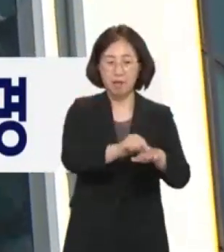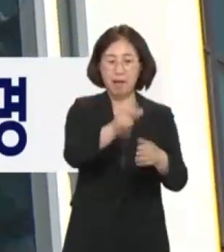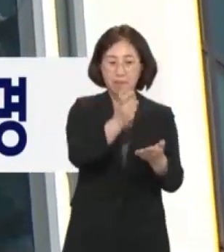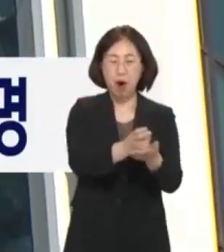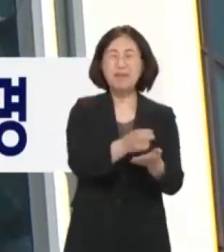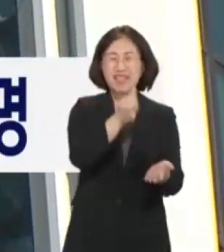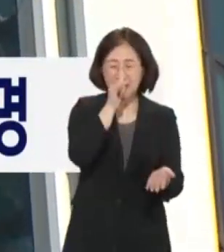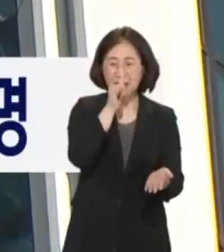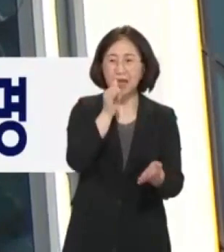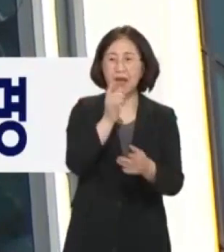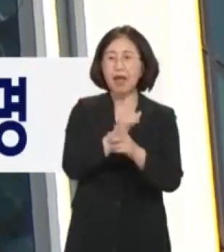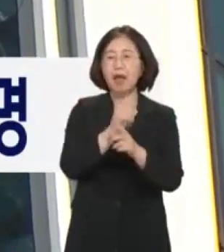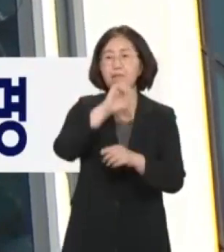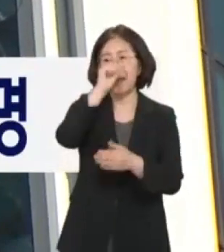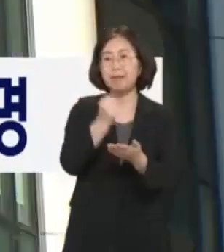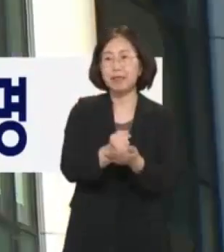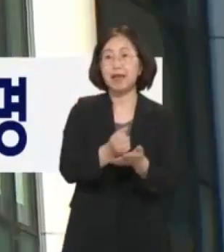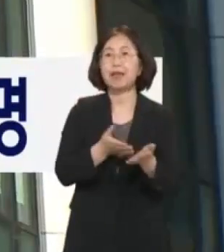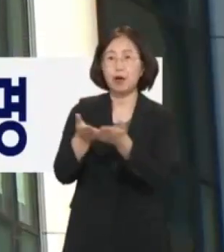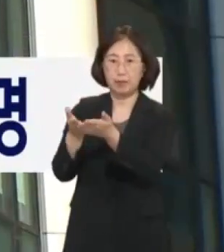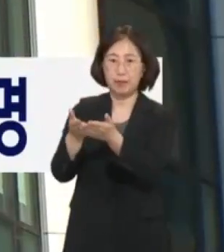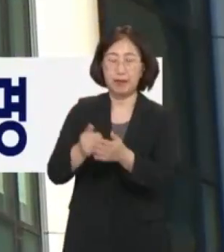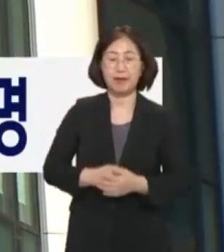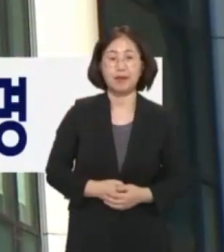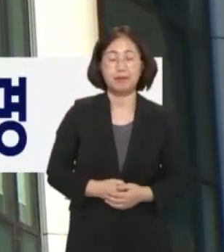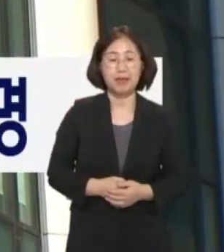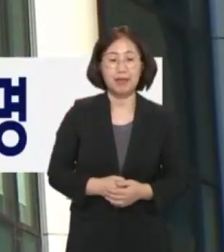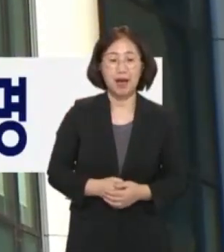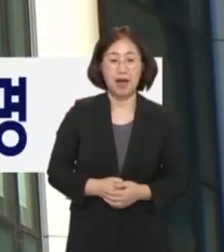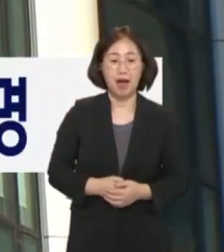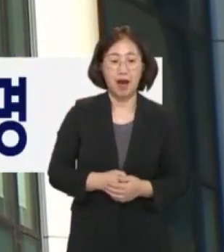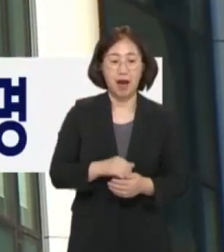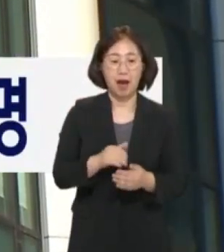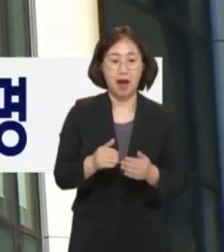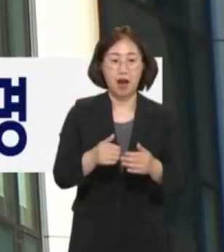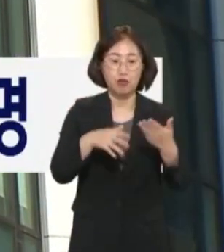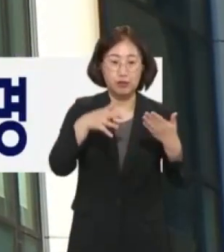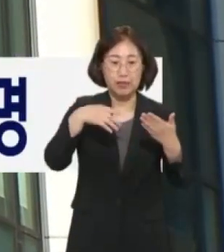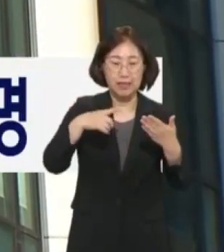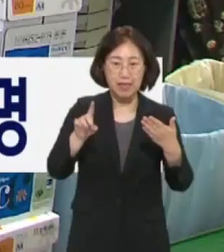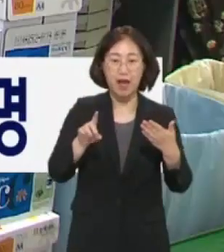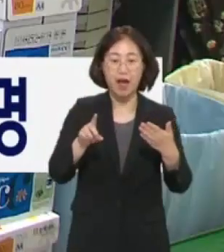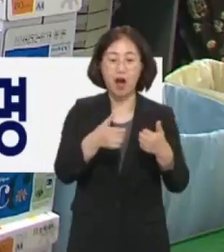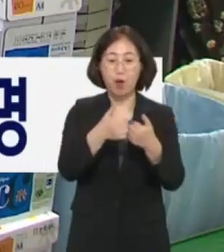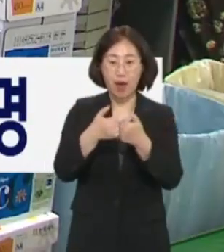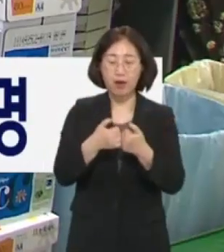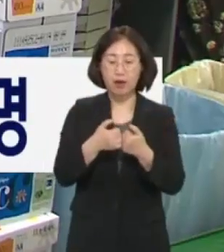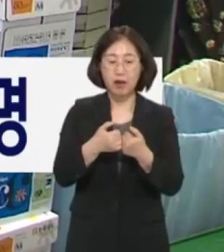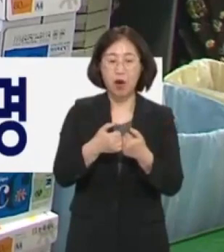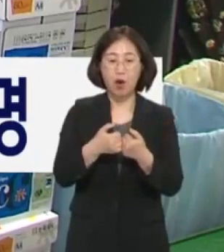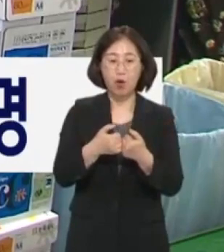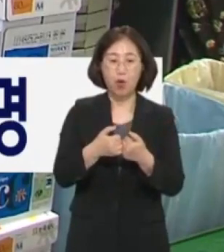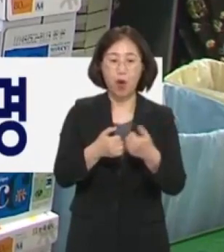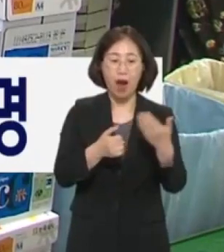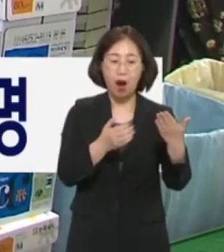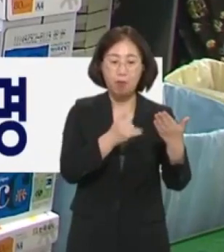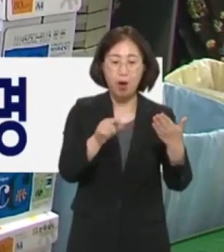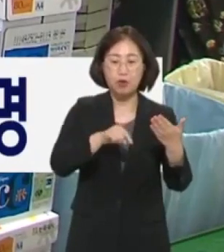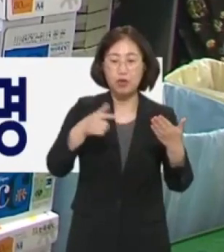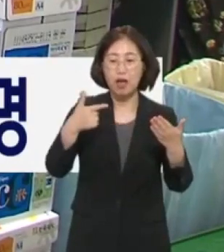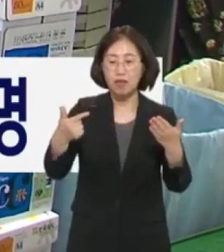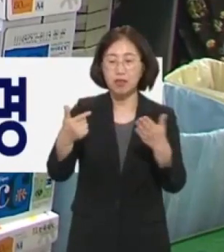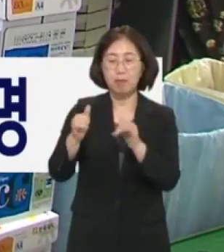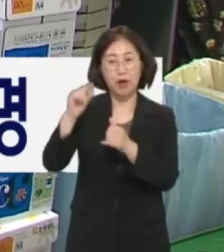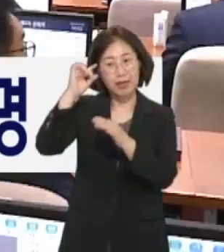게 바람직하다는 의견을 표명하기로 했습니다. 인권위는 제9차 전원위원회를 열어 재석위원 9명 가운데